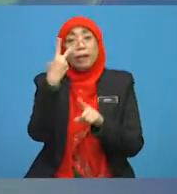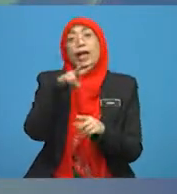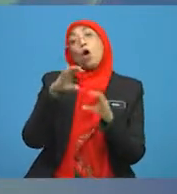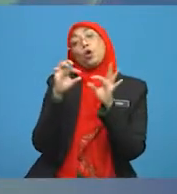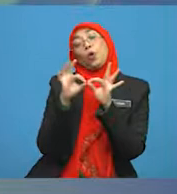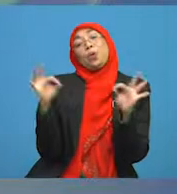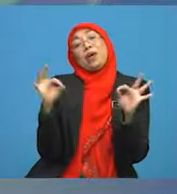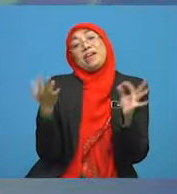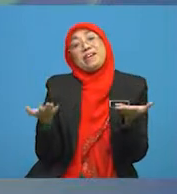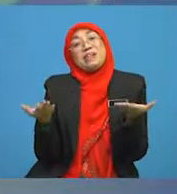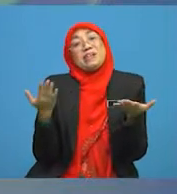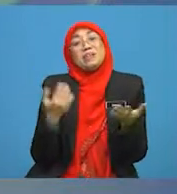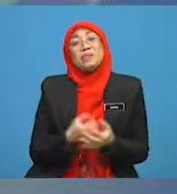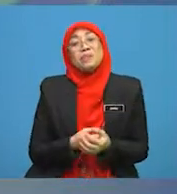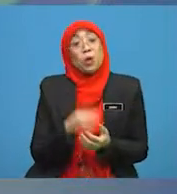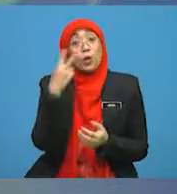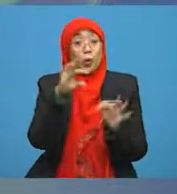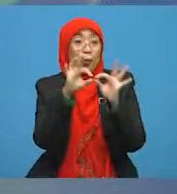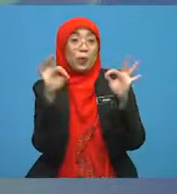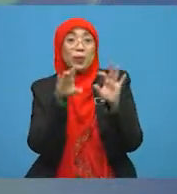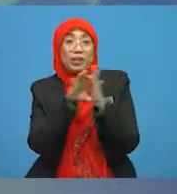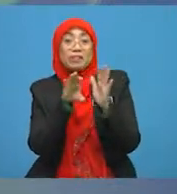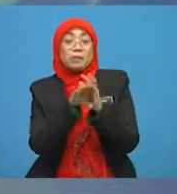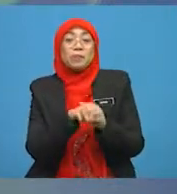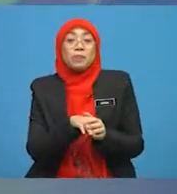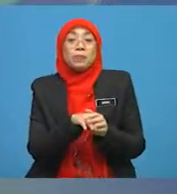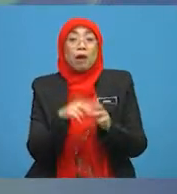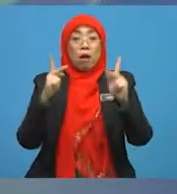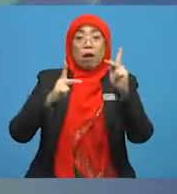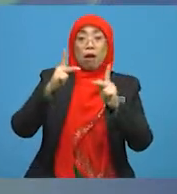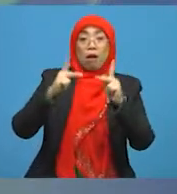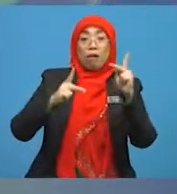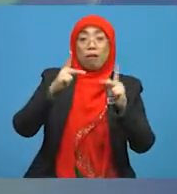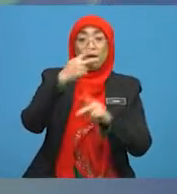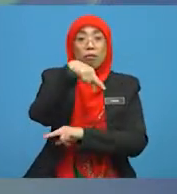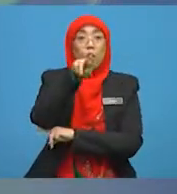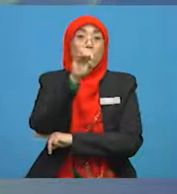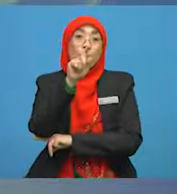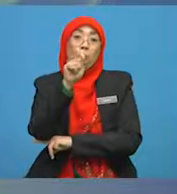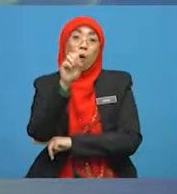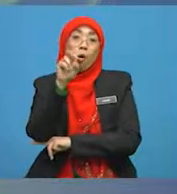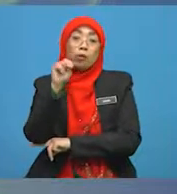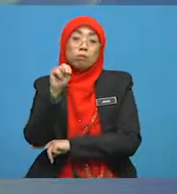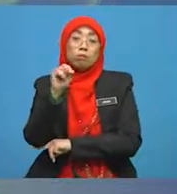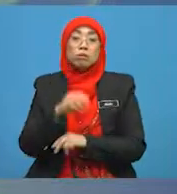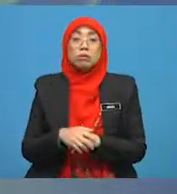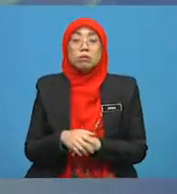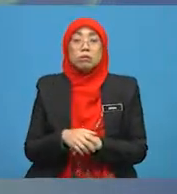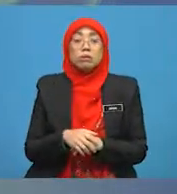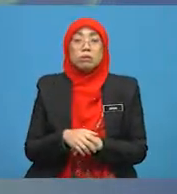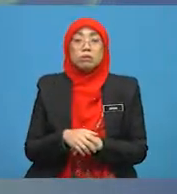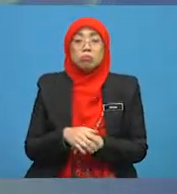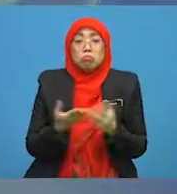memahaminya. Perhatikan contoh berikut. Kereta proton merupakan superordinat,